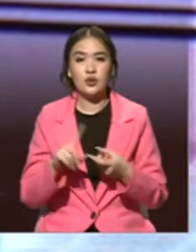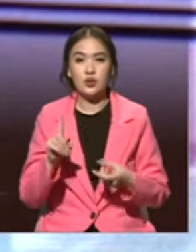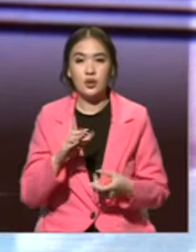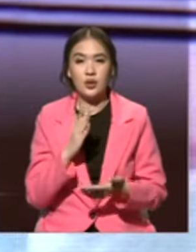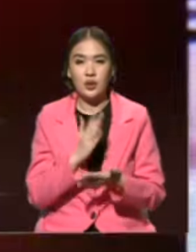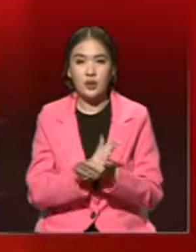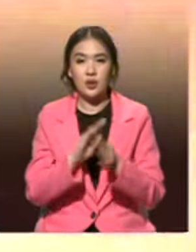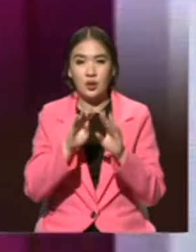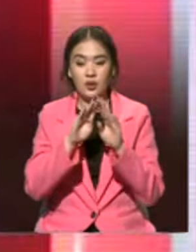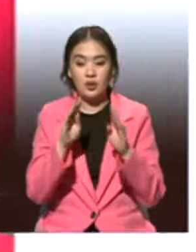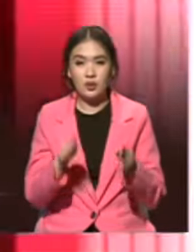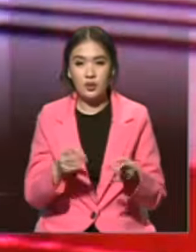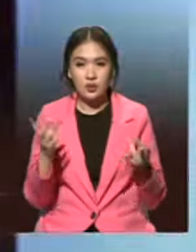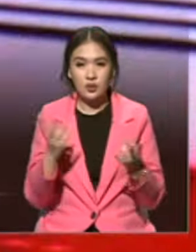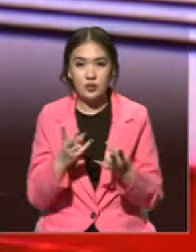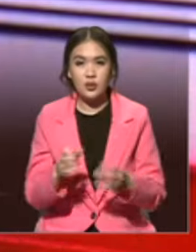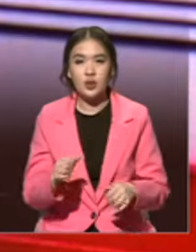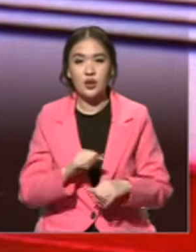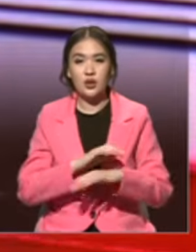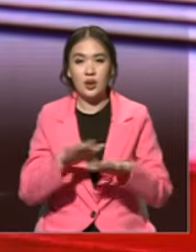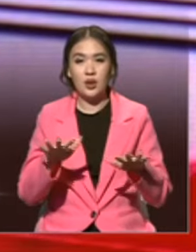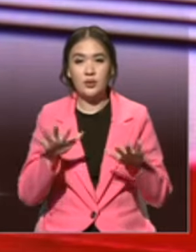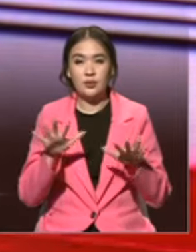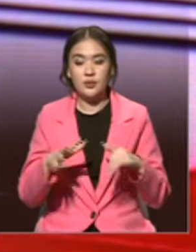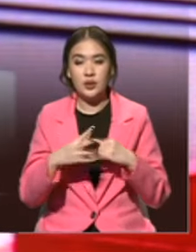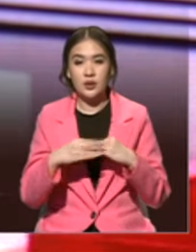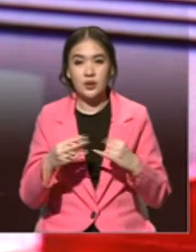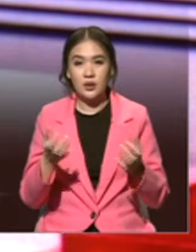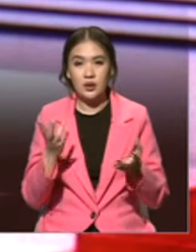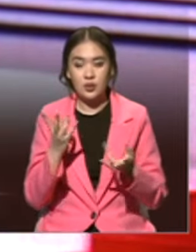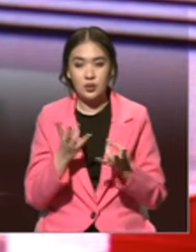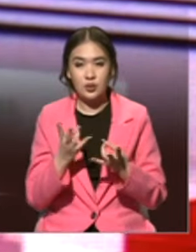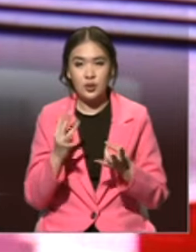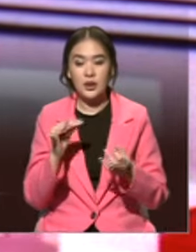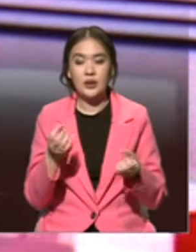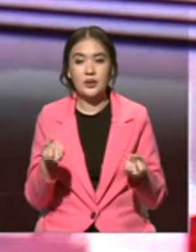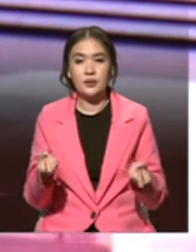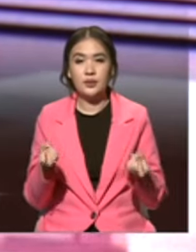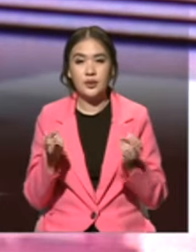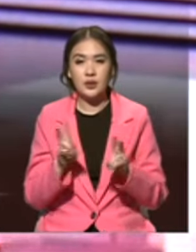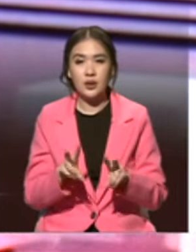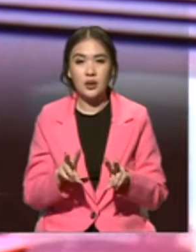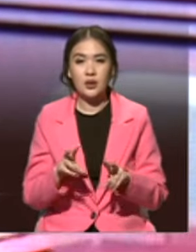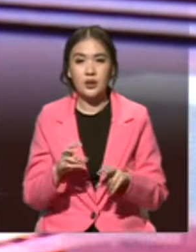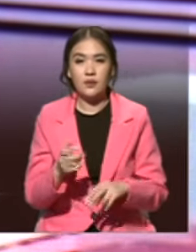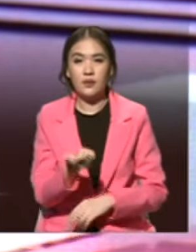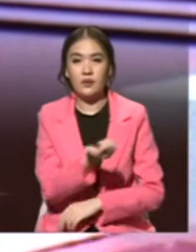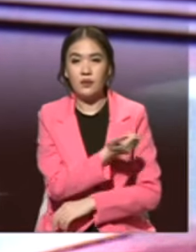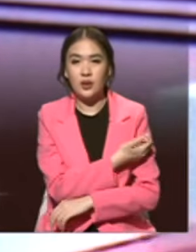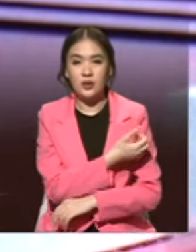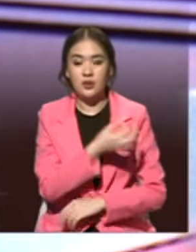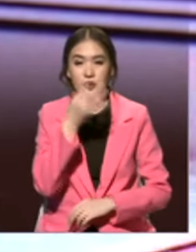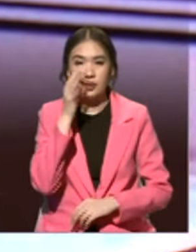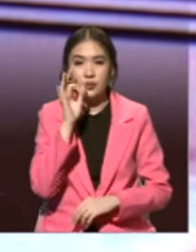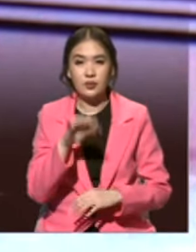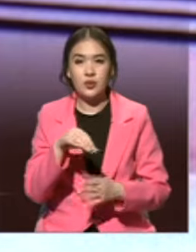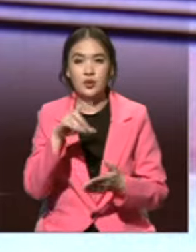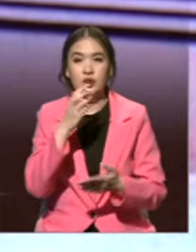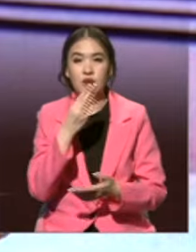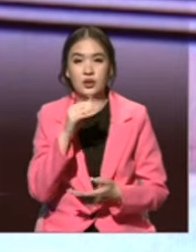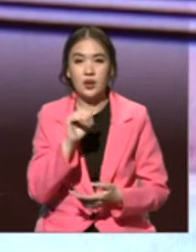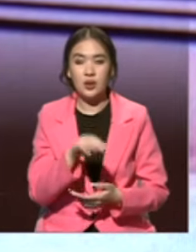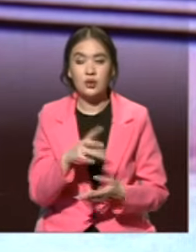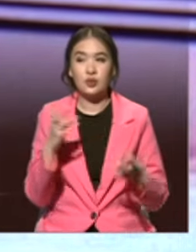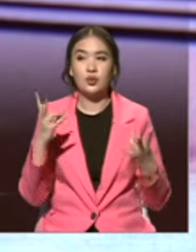керек. Жайылым керек. Сосын арнайы бұны жаңа вакцина кетті, мамандардың штаты болу керек. Мен айтар